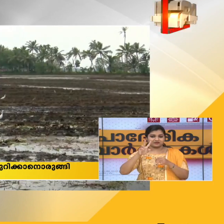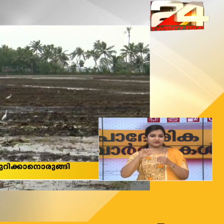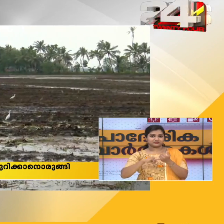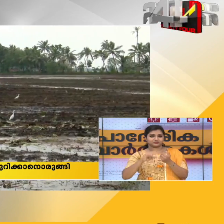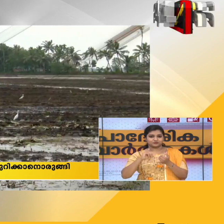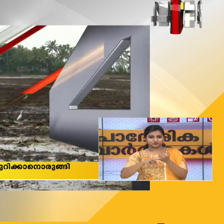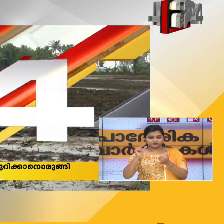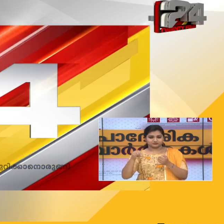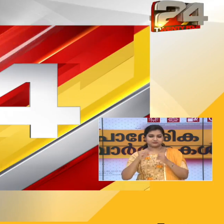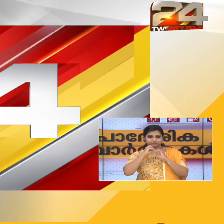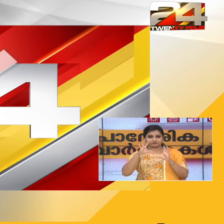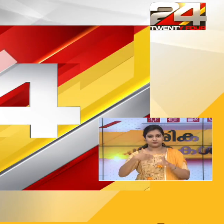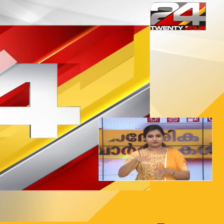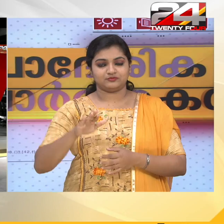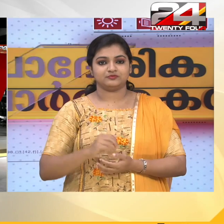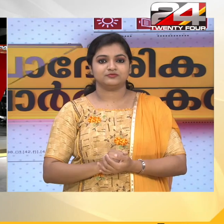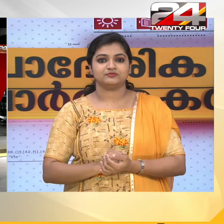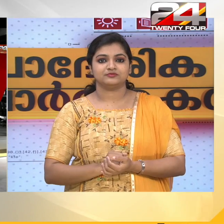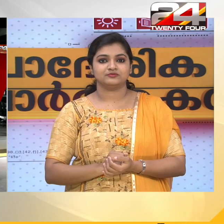24 കോട്ടയം.